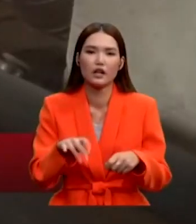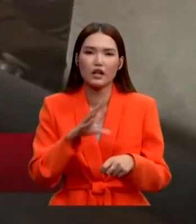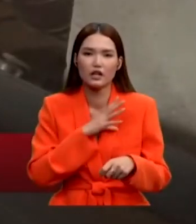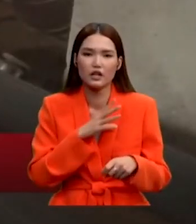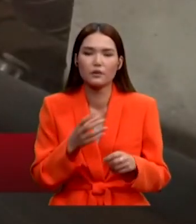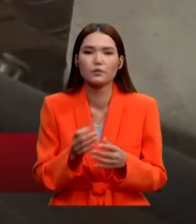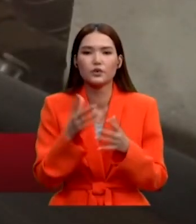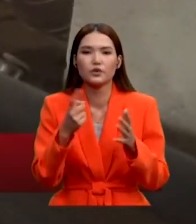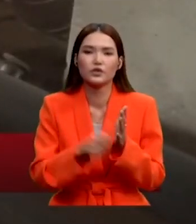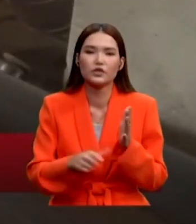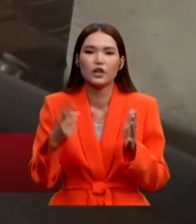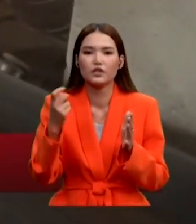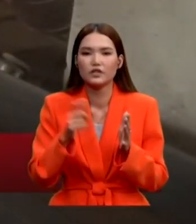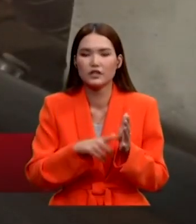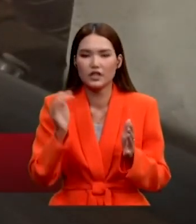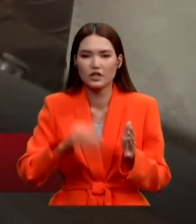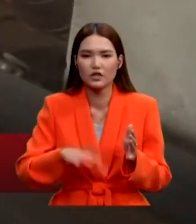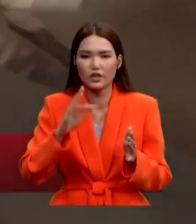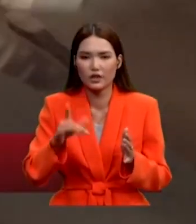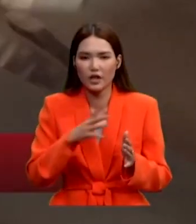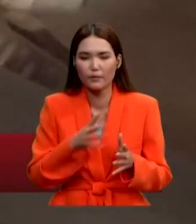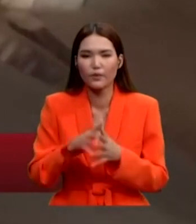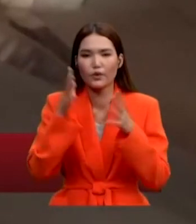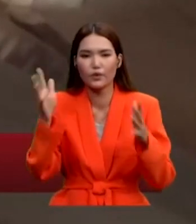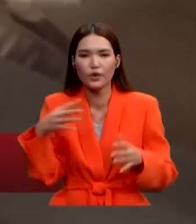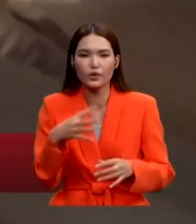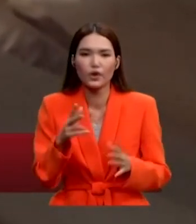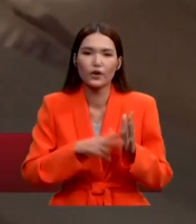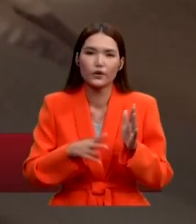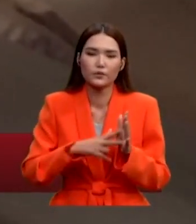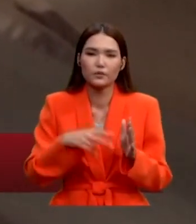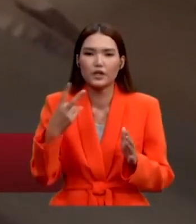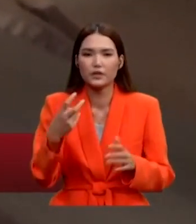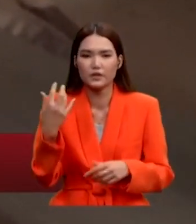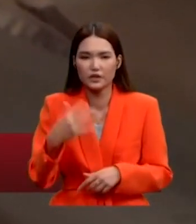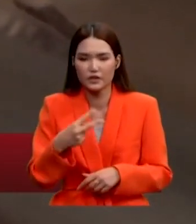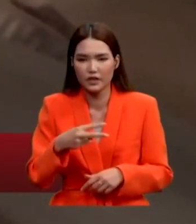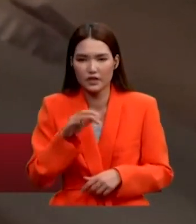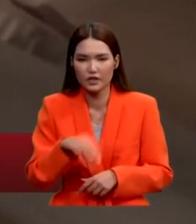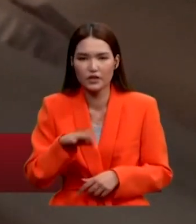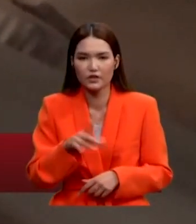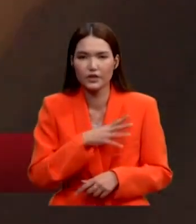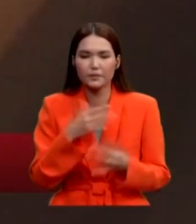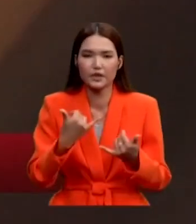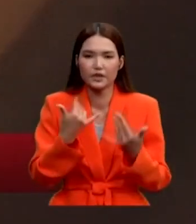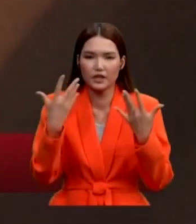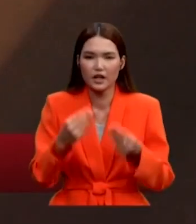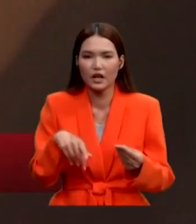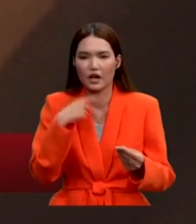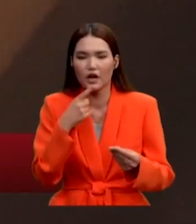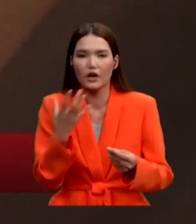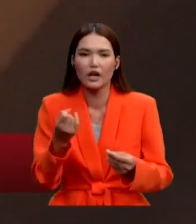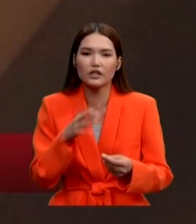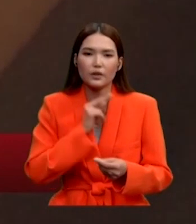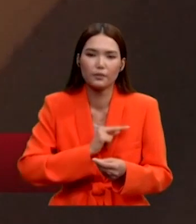150-180 тысяч тенге, а высший сорт по 180-220 тысяч тенге за тонну. Но теперь, говорят они, из-за